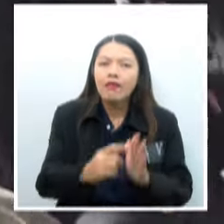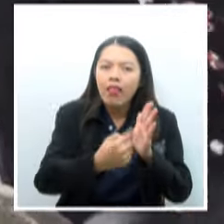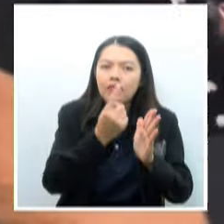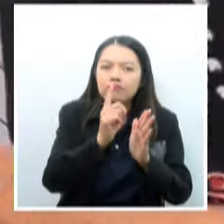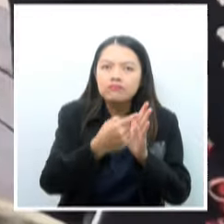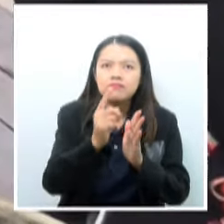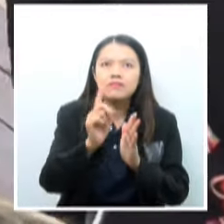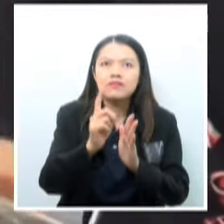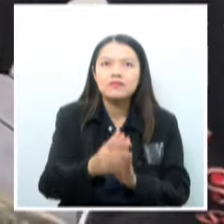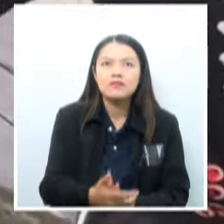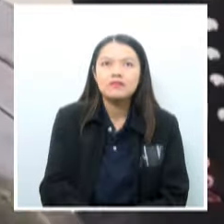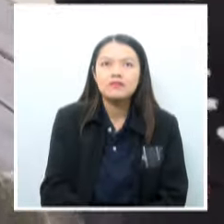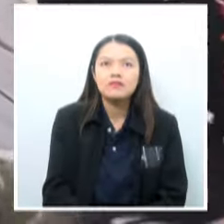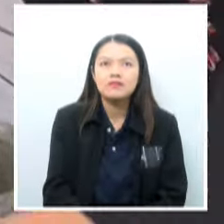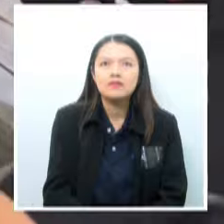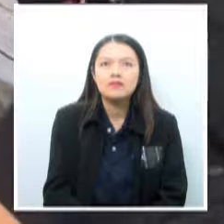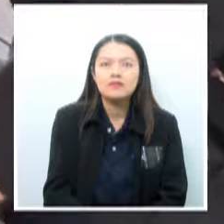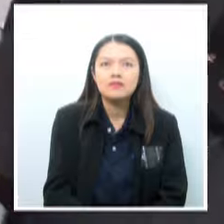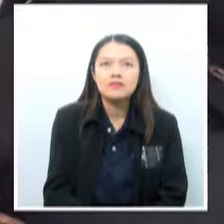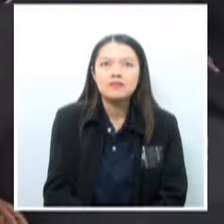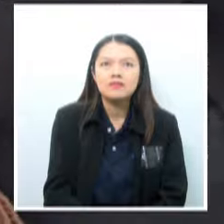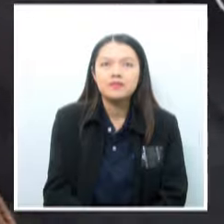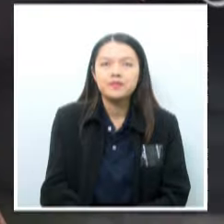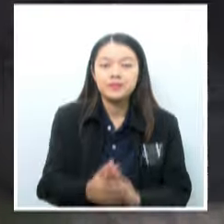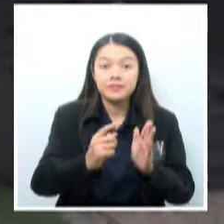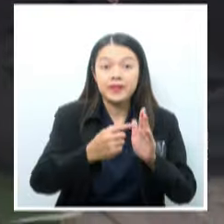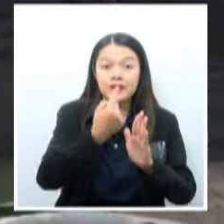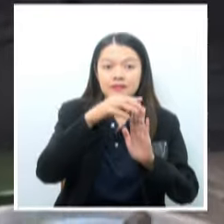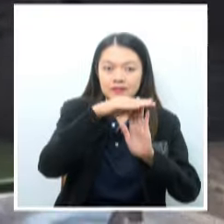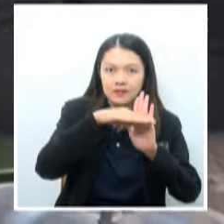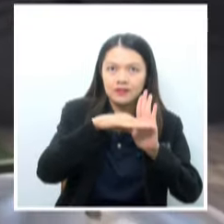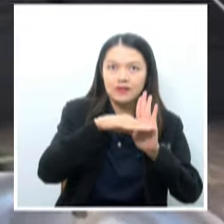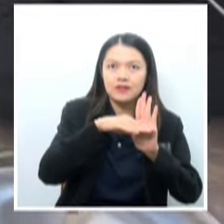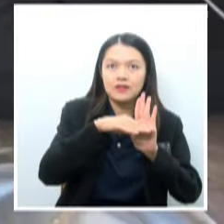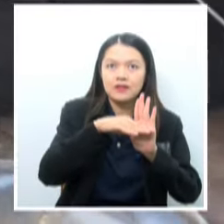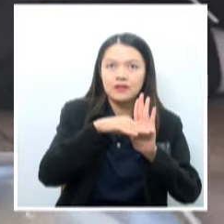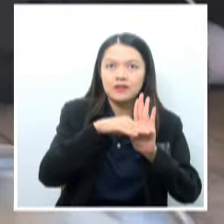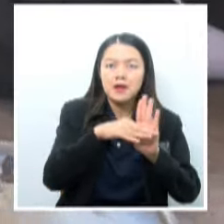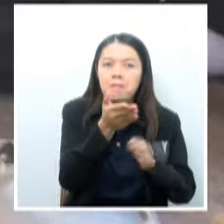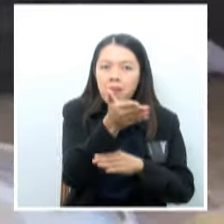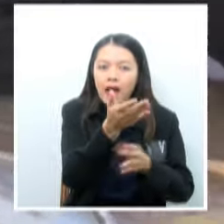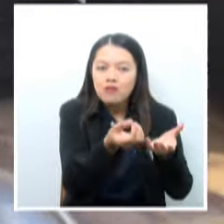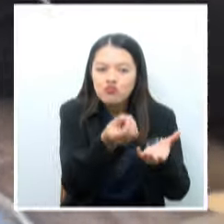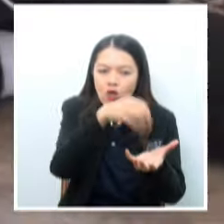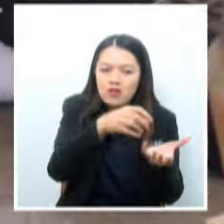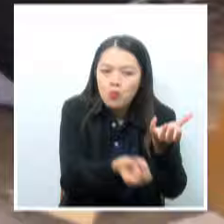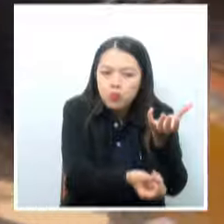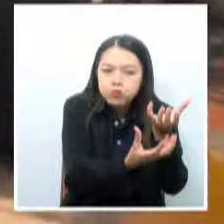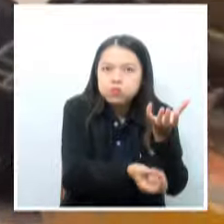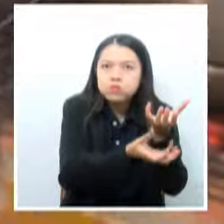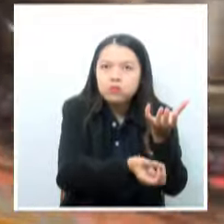ต้มปลาต้มปลาก่อน ขั้นตอนแรกนะคะก็เริ่มจากการต้มปลาก่อนค่ะ จากนั้นขาตะ